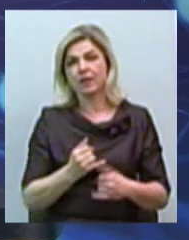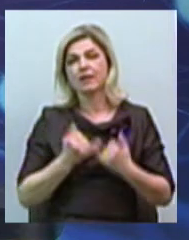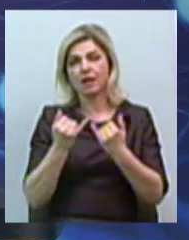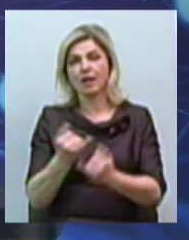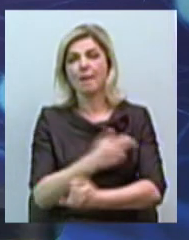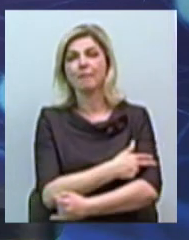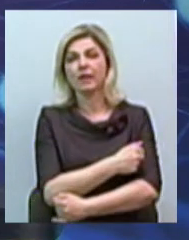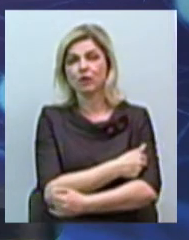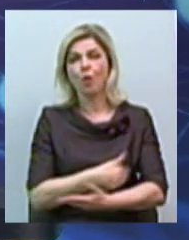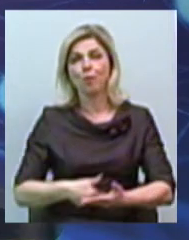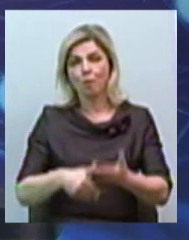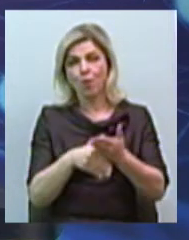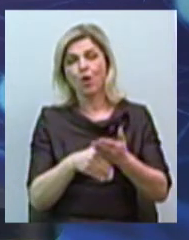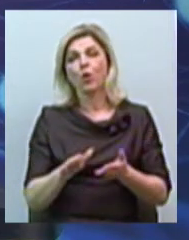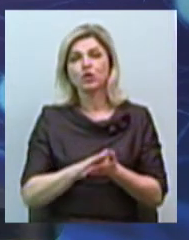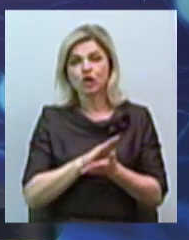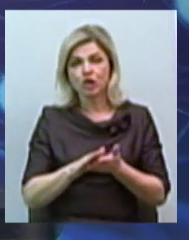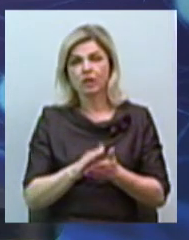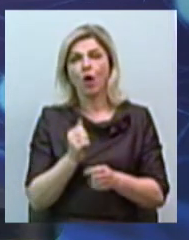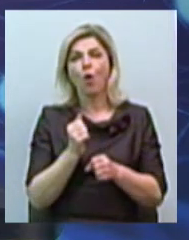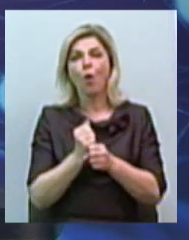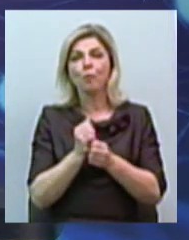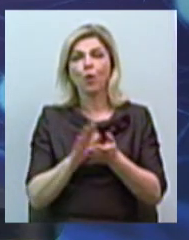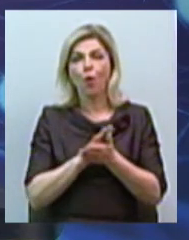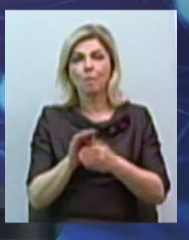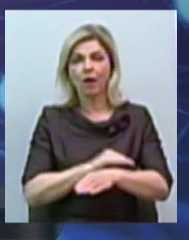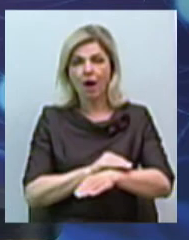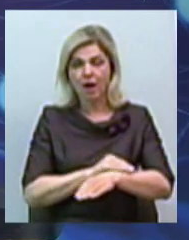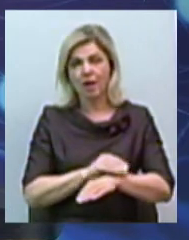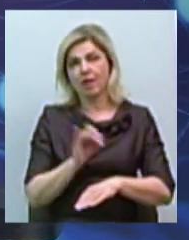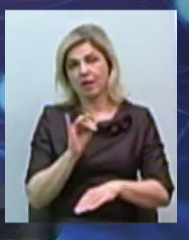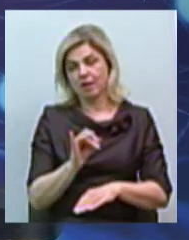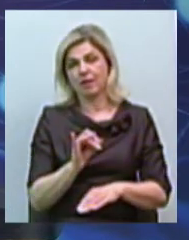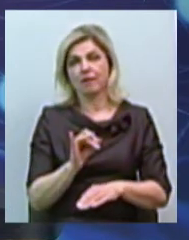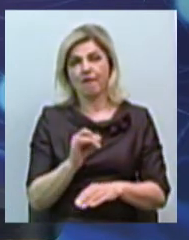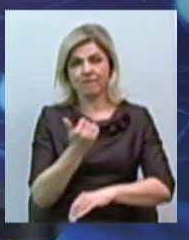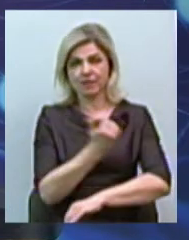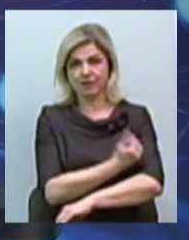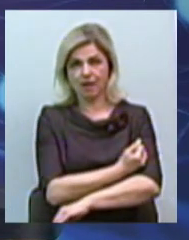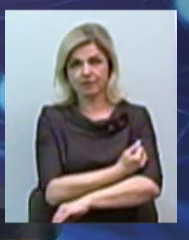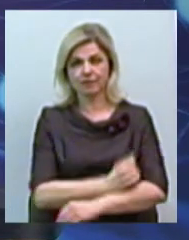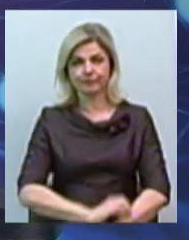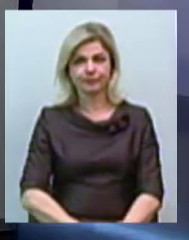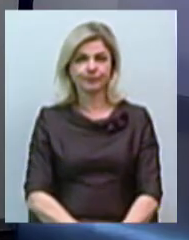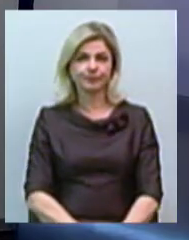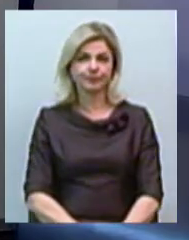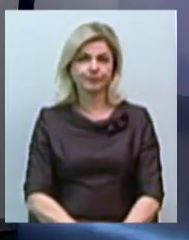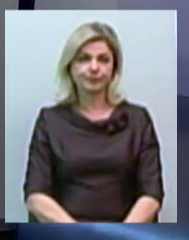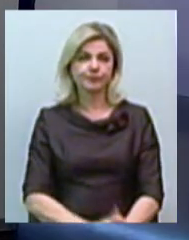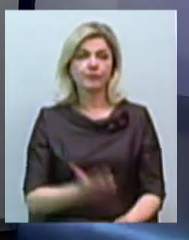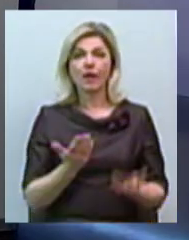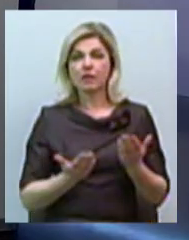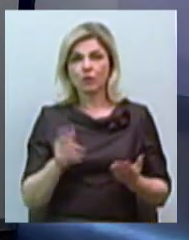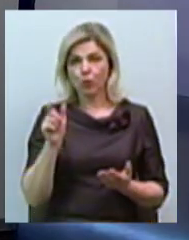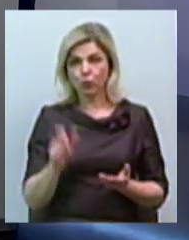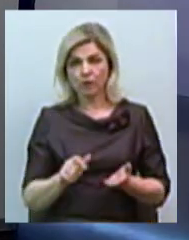допомоги, очищення, обробка рани і, відповідно, вакцинація. А якщо людина